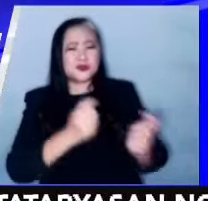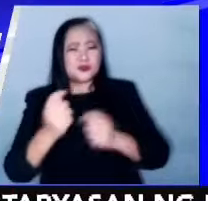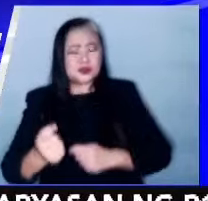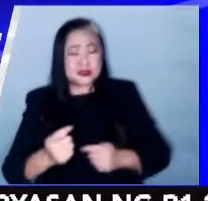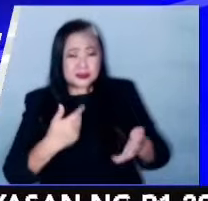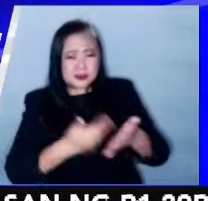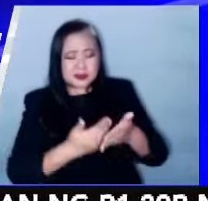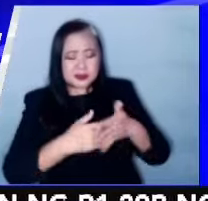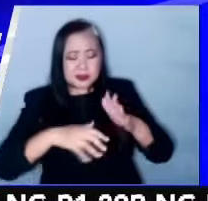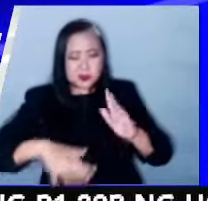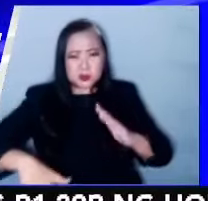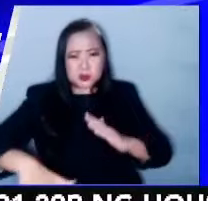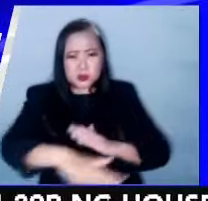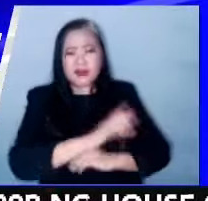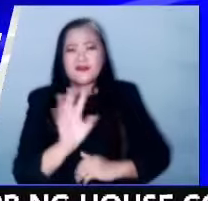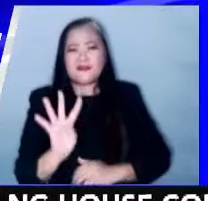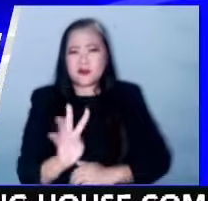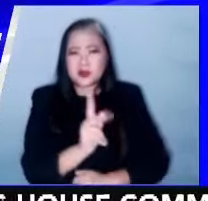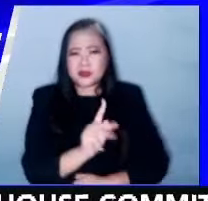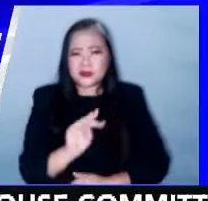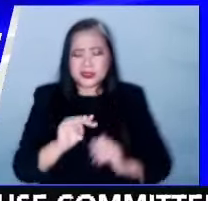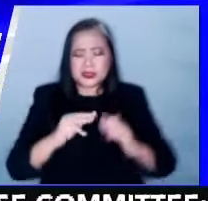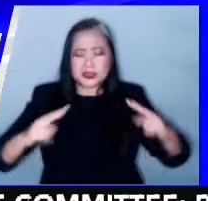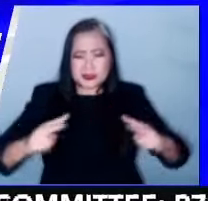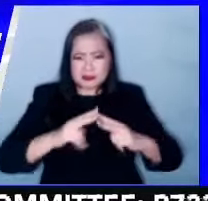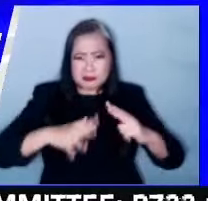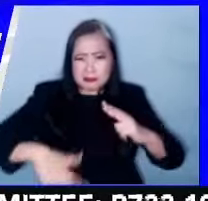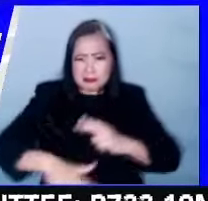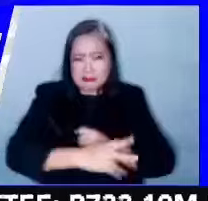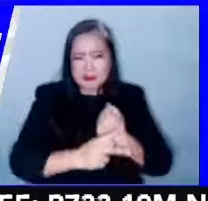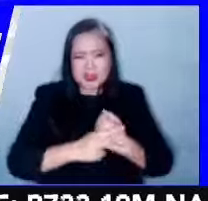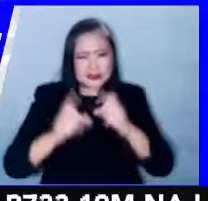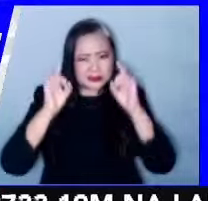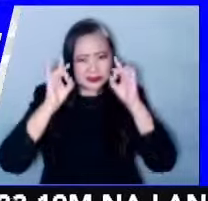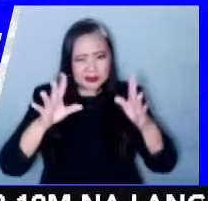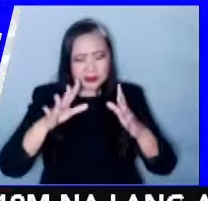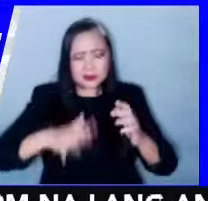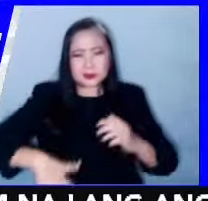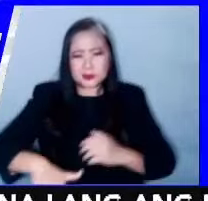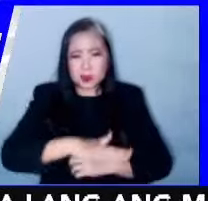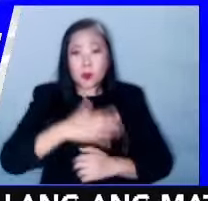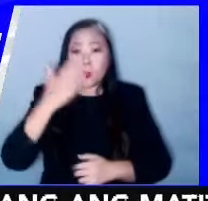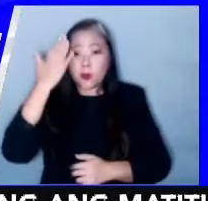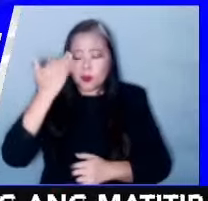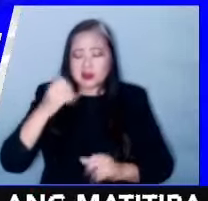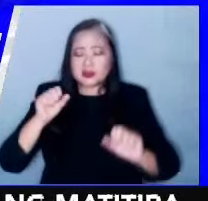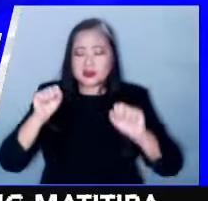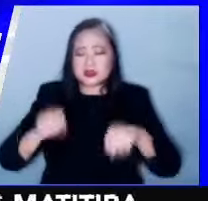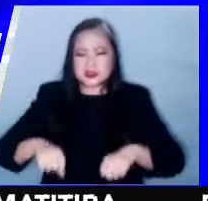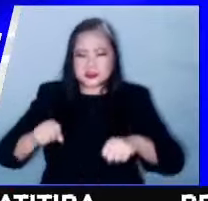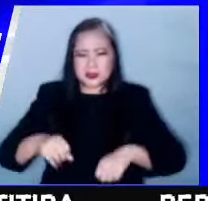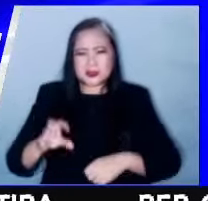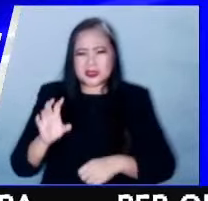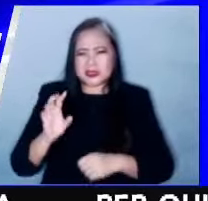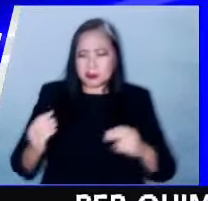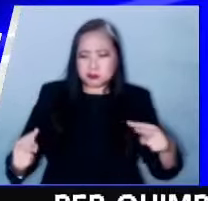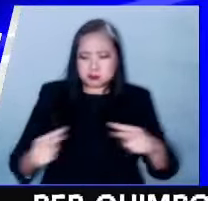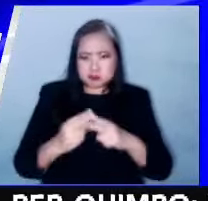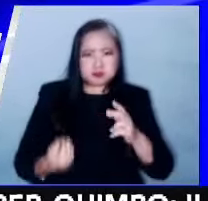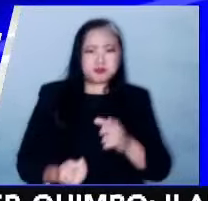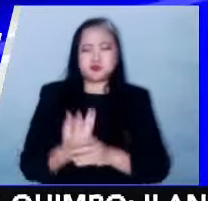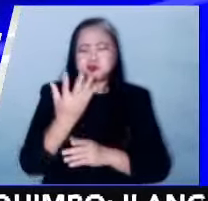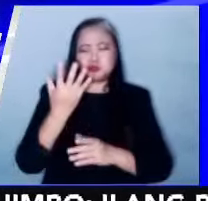km permanent danger zone dapat wala sila doon kasi po pwedeng magkaroon ng Sudden eruptions ah